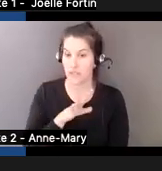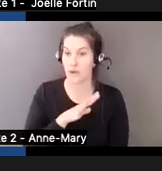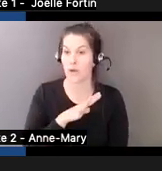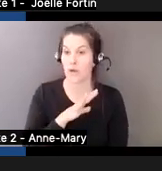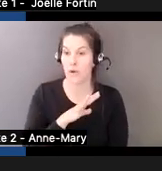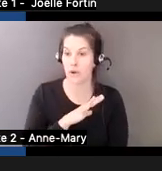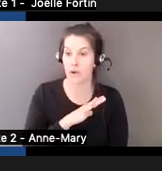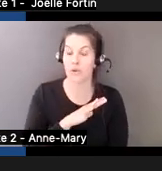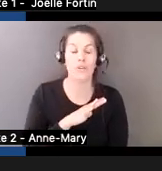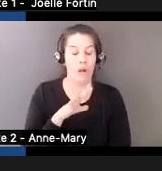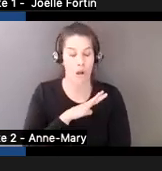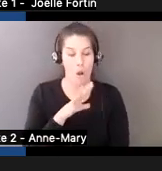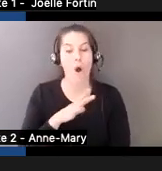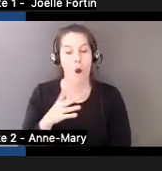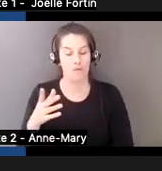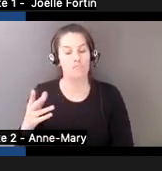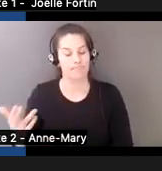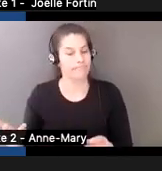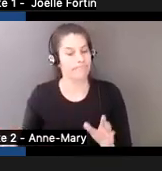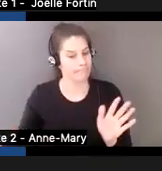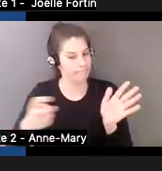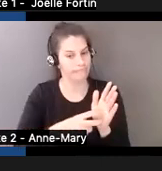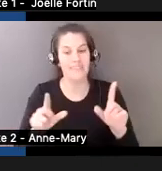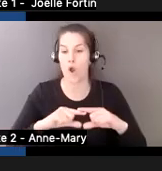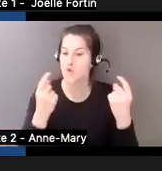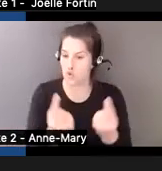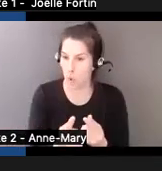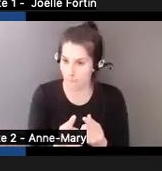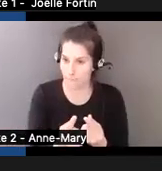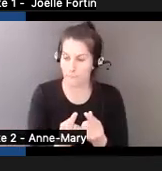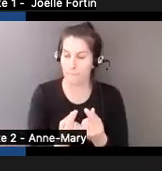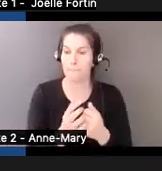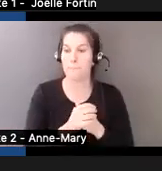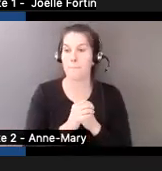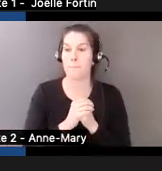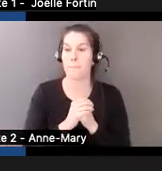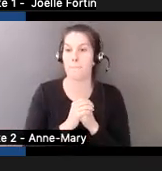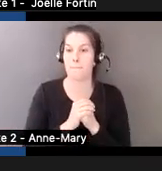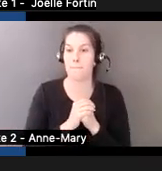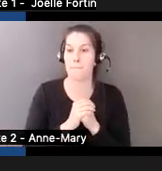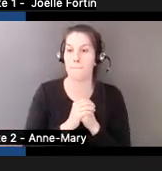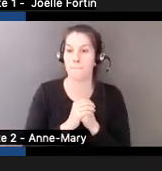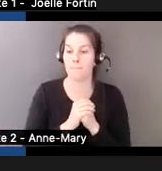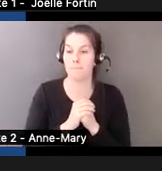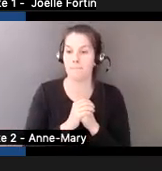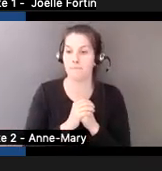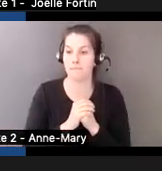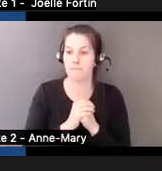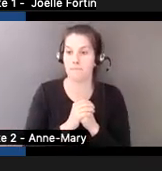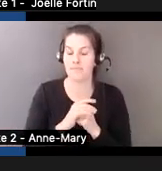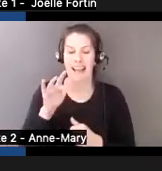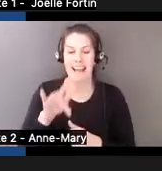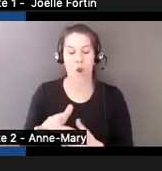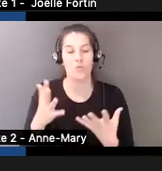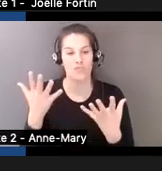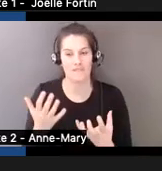commencent avec une formation de groupe, mais les formations sont limitées à 12. d'accord? Parce que je veux garder l'intimité, on